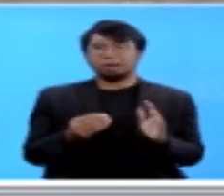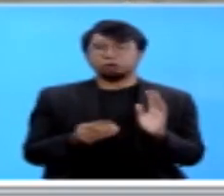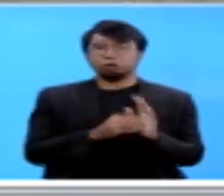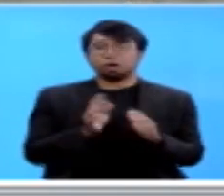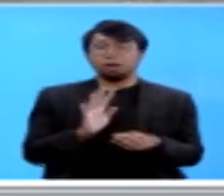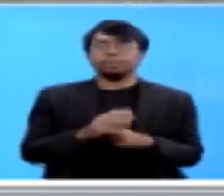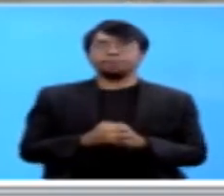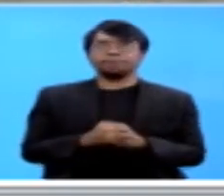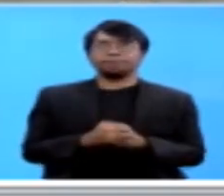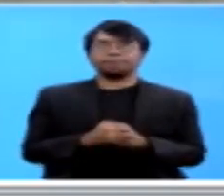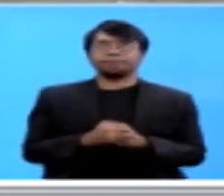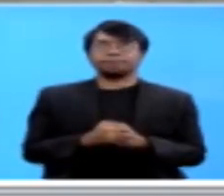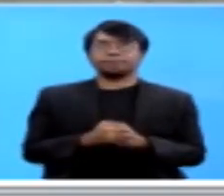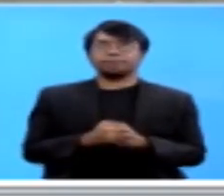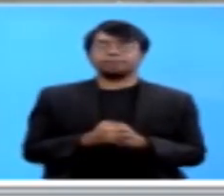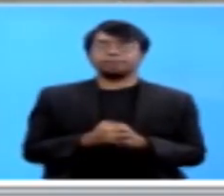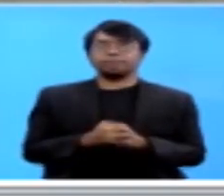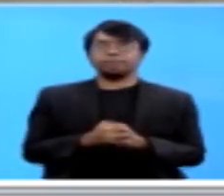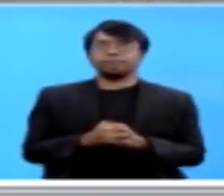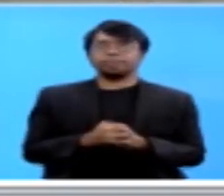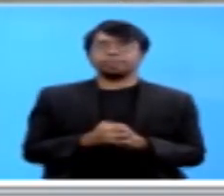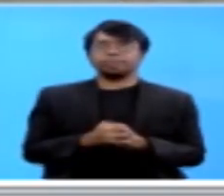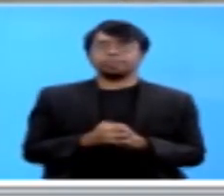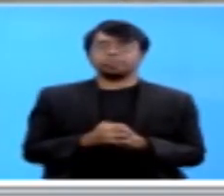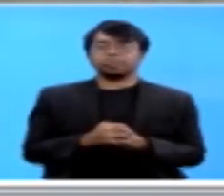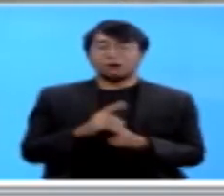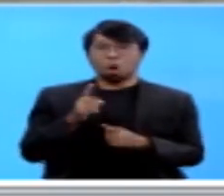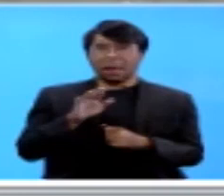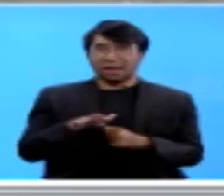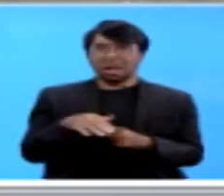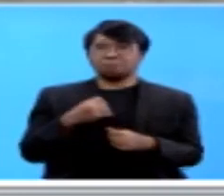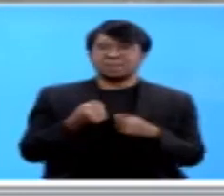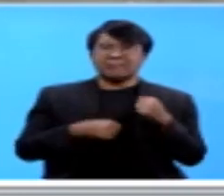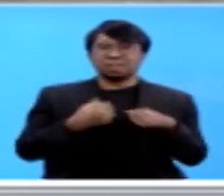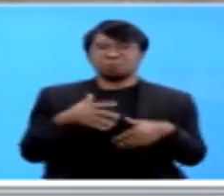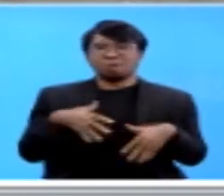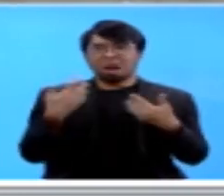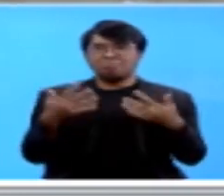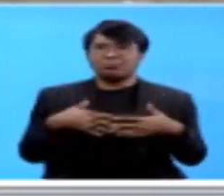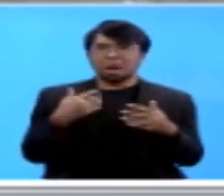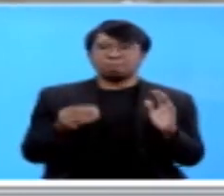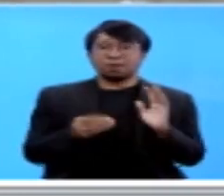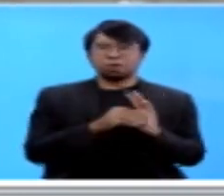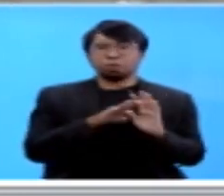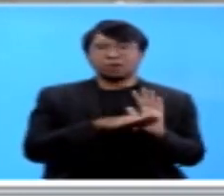Iya, gimana? Kalau anak melakukan tindakan seperti itu, ada nggak aturannya di tata tertib sekolah?